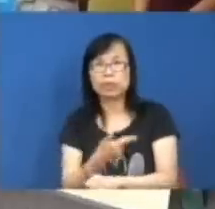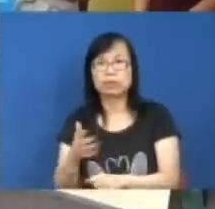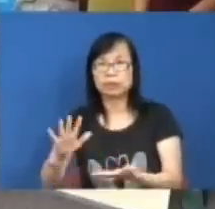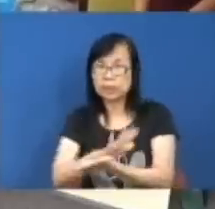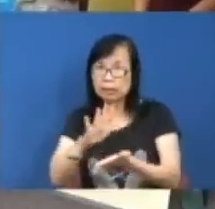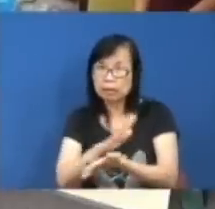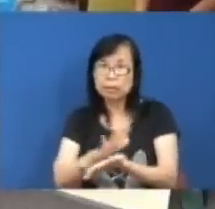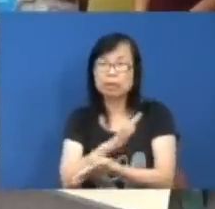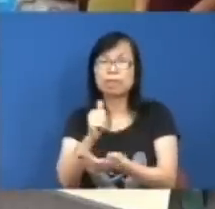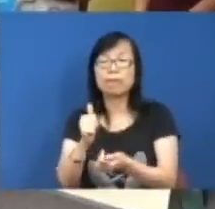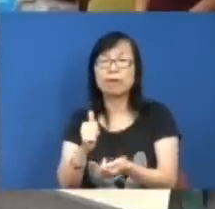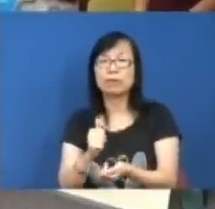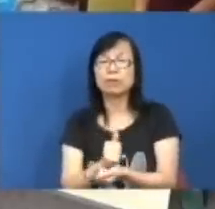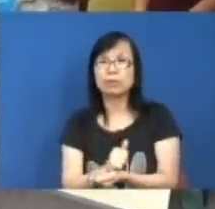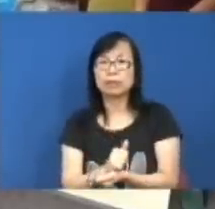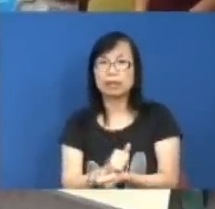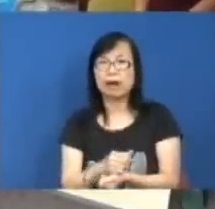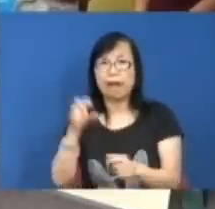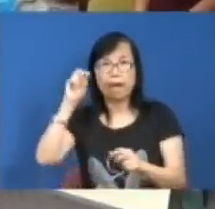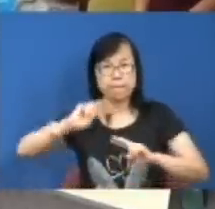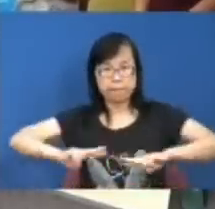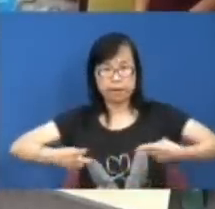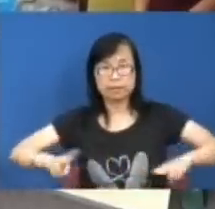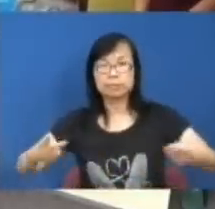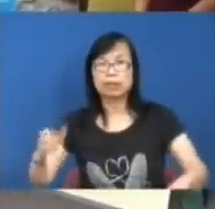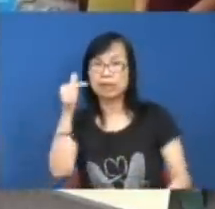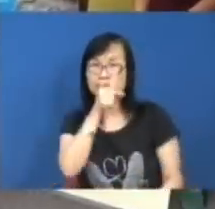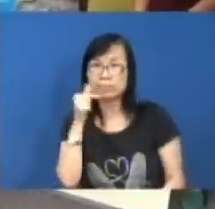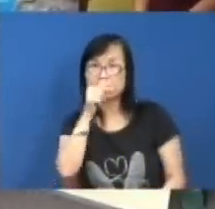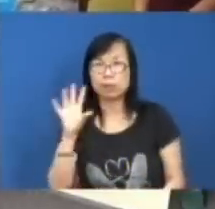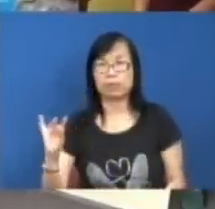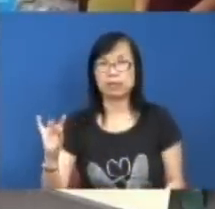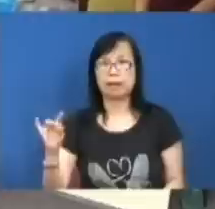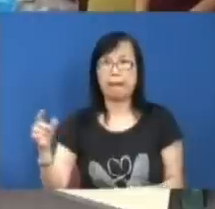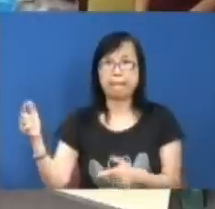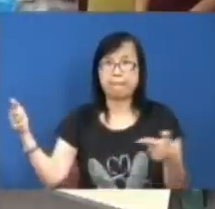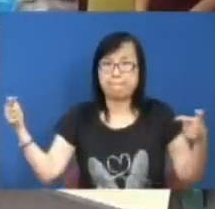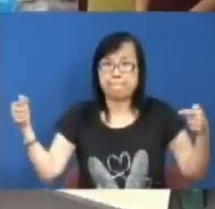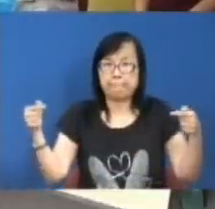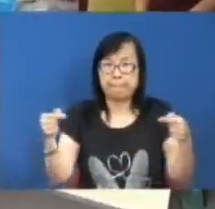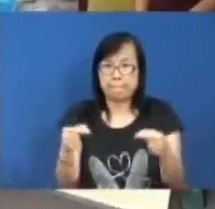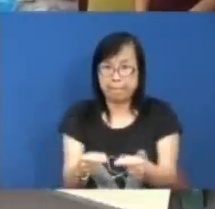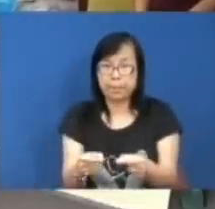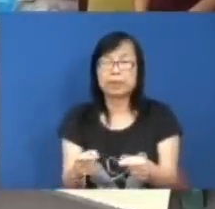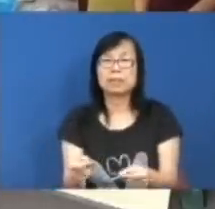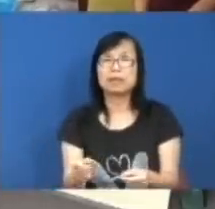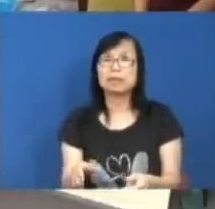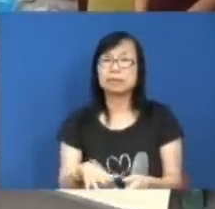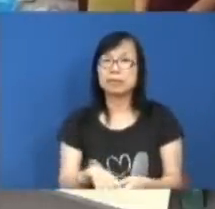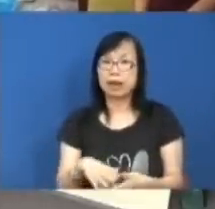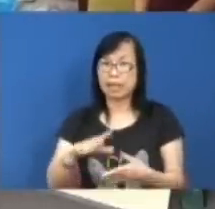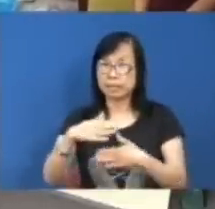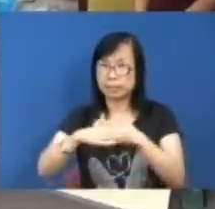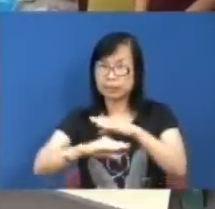一個革命啊，或者發展咧，其實油漆都會漸漸咁樣式微，因為基於業